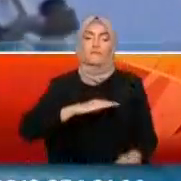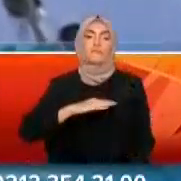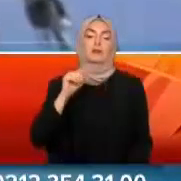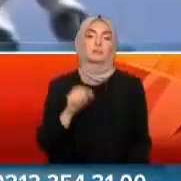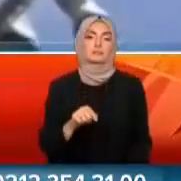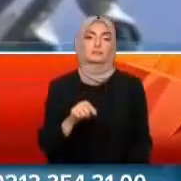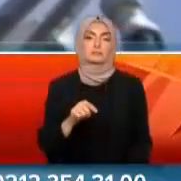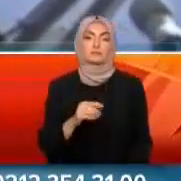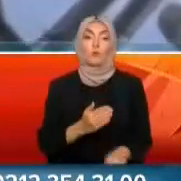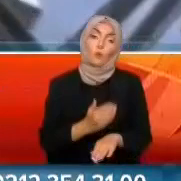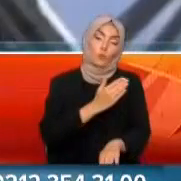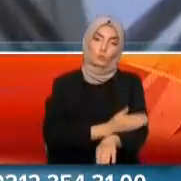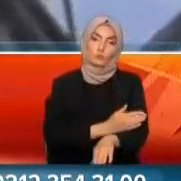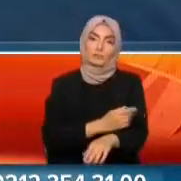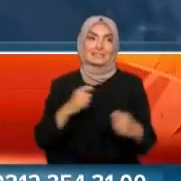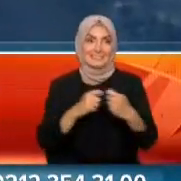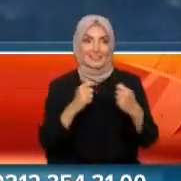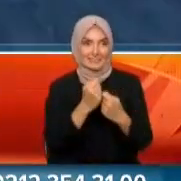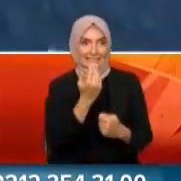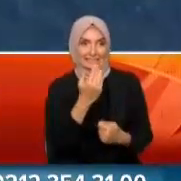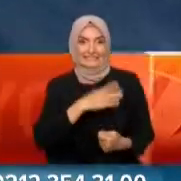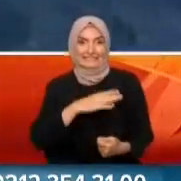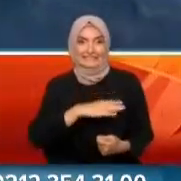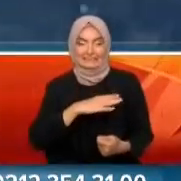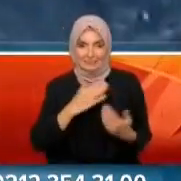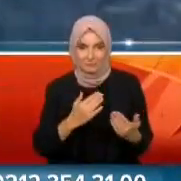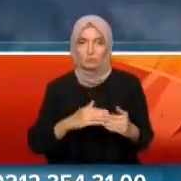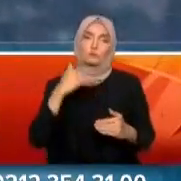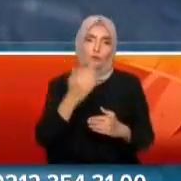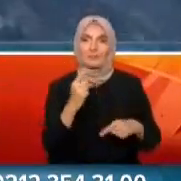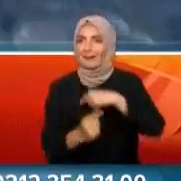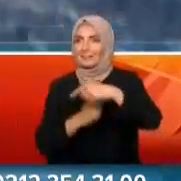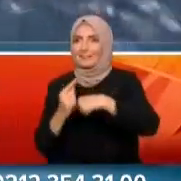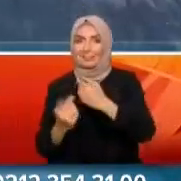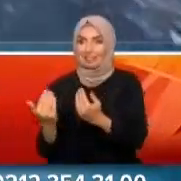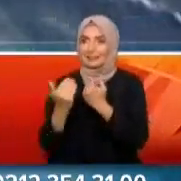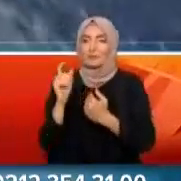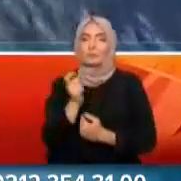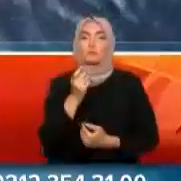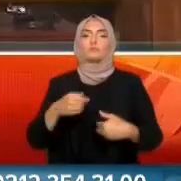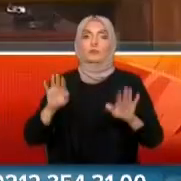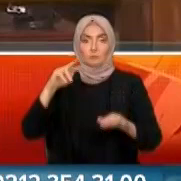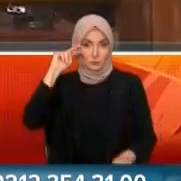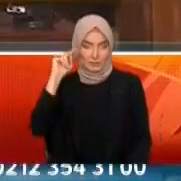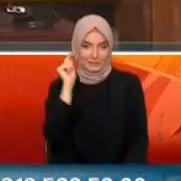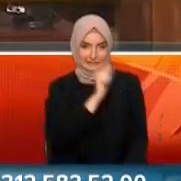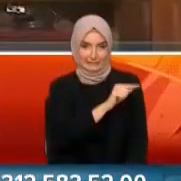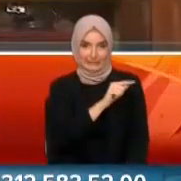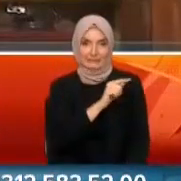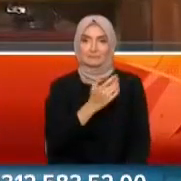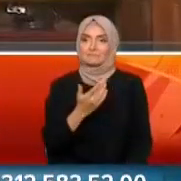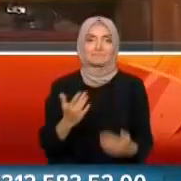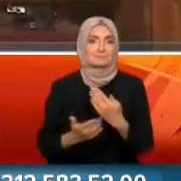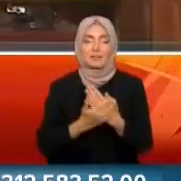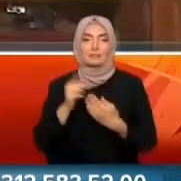Önce savaş tamtamları çalan, ardından aradığı desteği bulamayan Yunanistan, çareyi Mısır'a sarılmakta buldu. İki ülke dışişleri